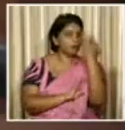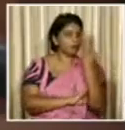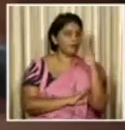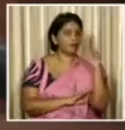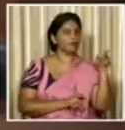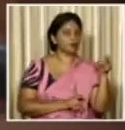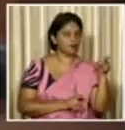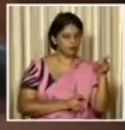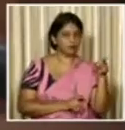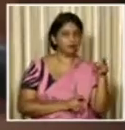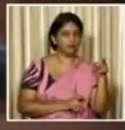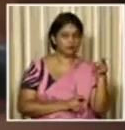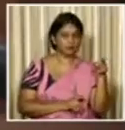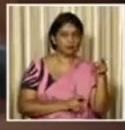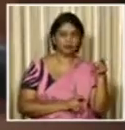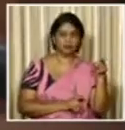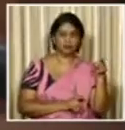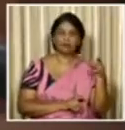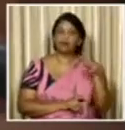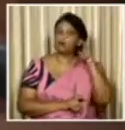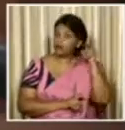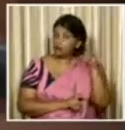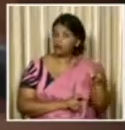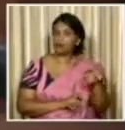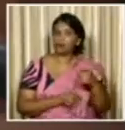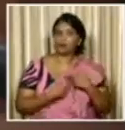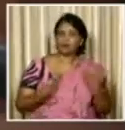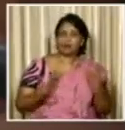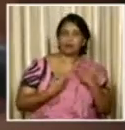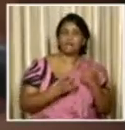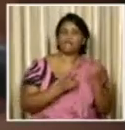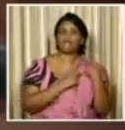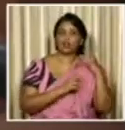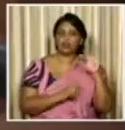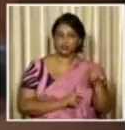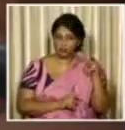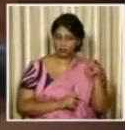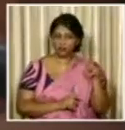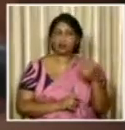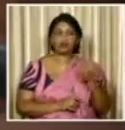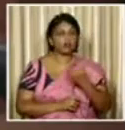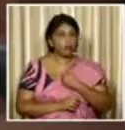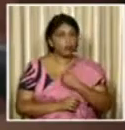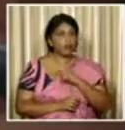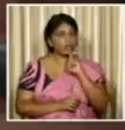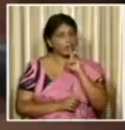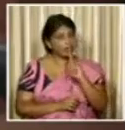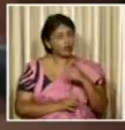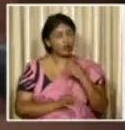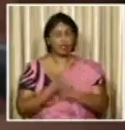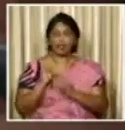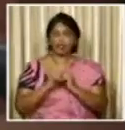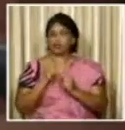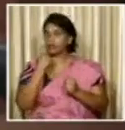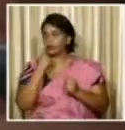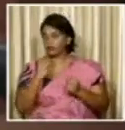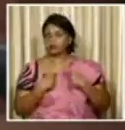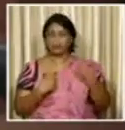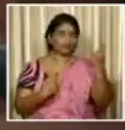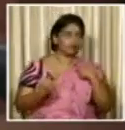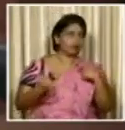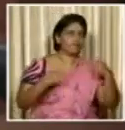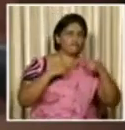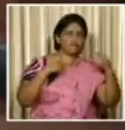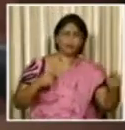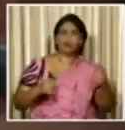tindu tin. Insa uta atari nabi wakakimat tiada mukad. Mama kini kuho, ematiura kini kuho, vipaksha kini